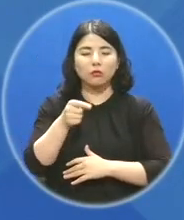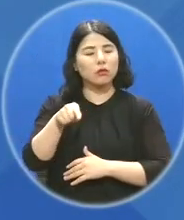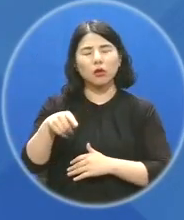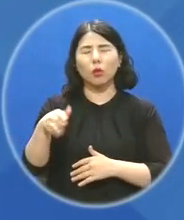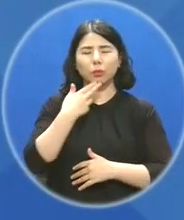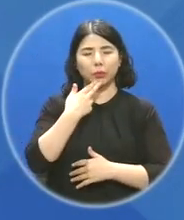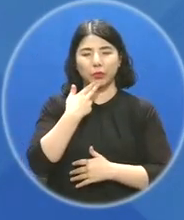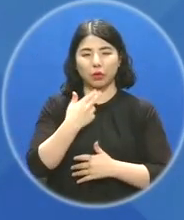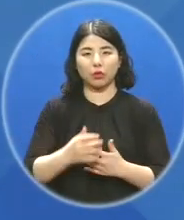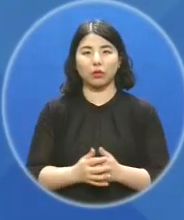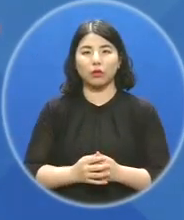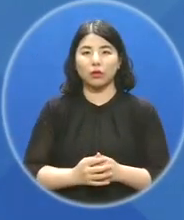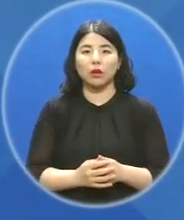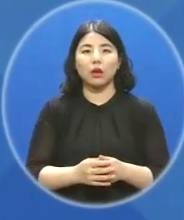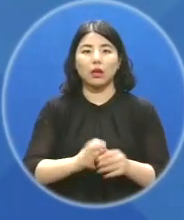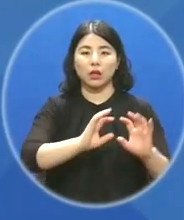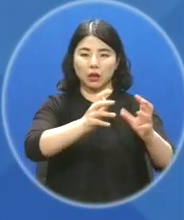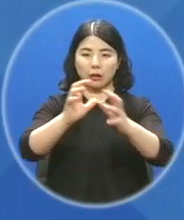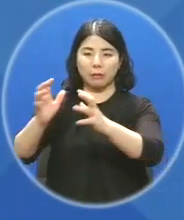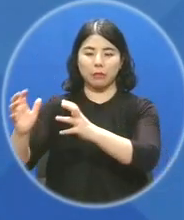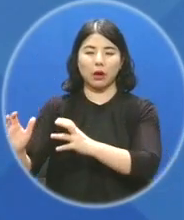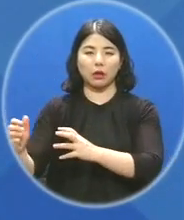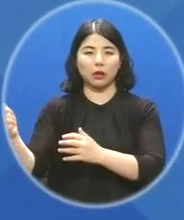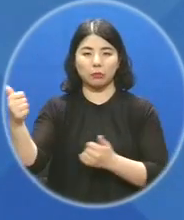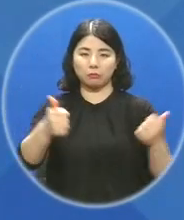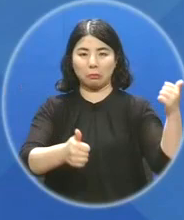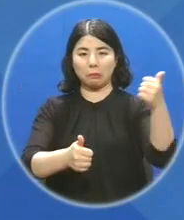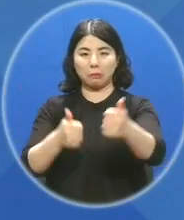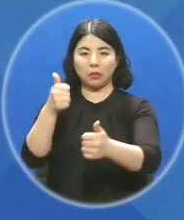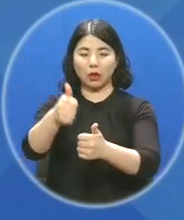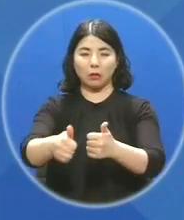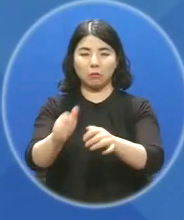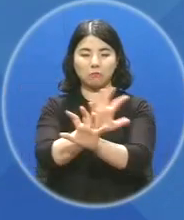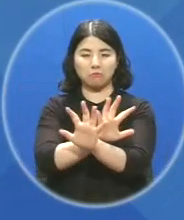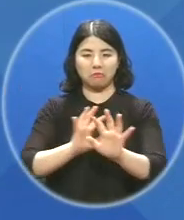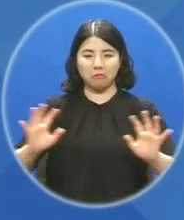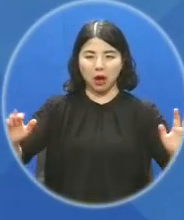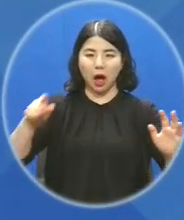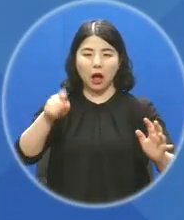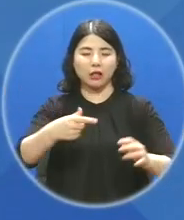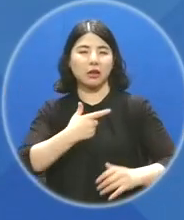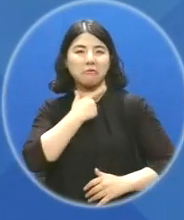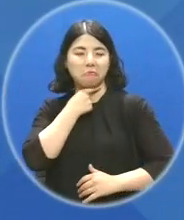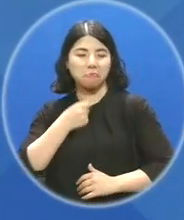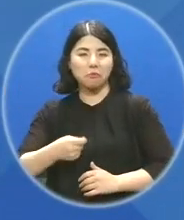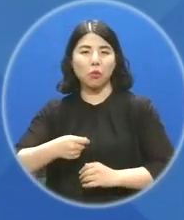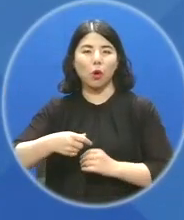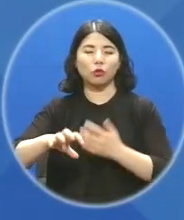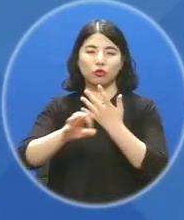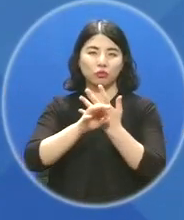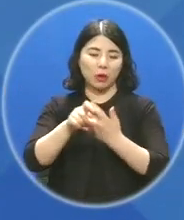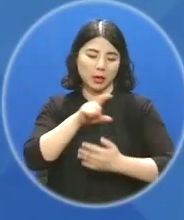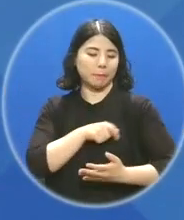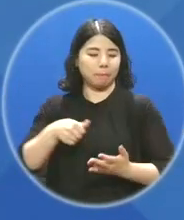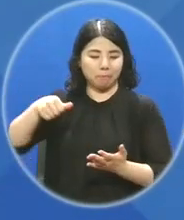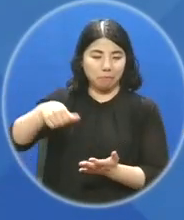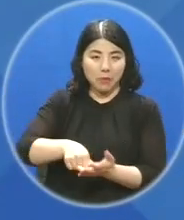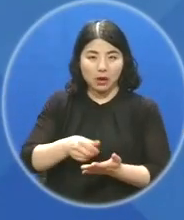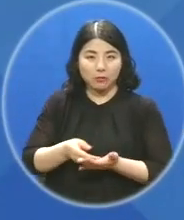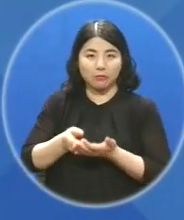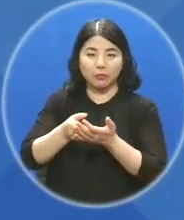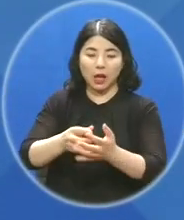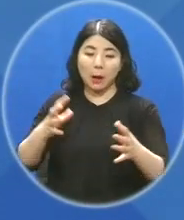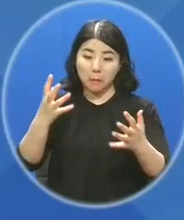없어요. 그러니까 각국에서 모여있는 교황님들이 네. 자신이 선호하고 지지하는 후보들의 이름을 적어내서